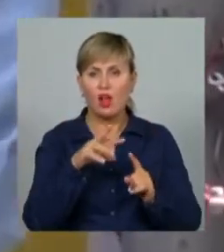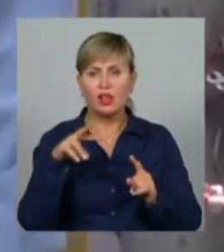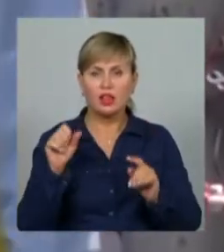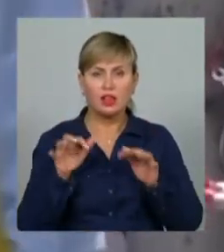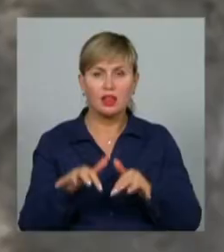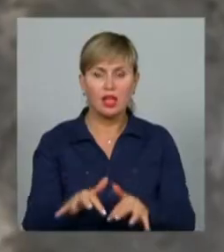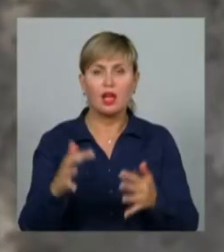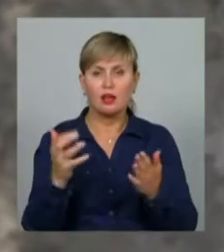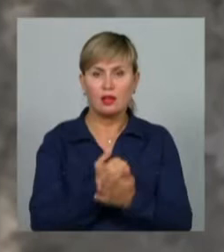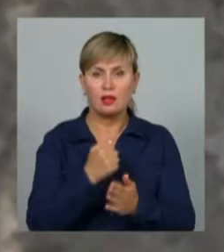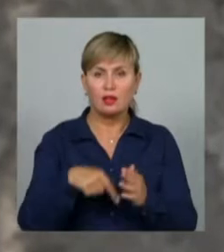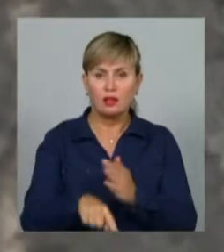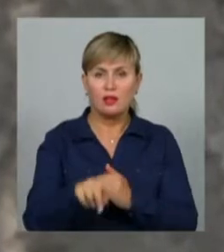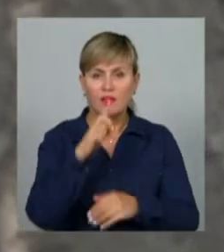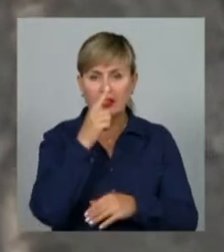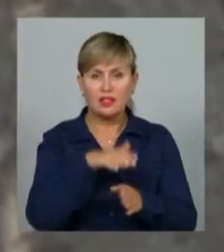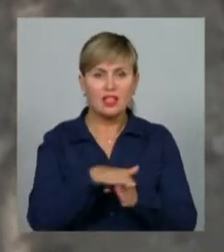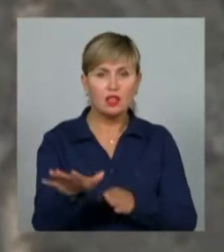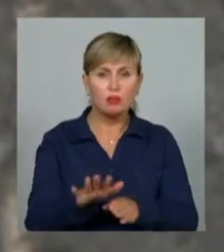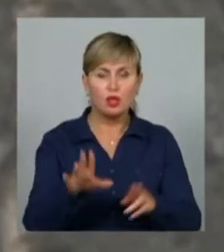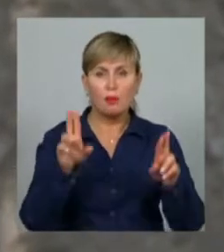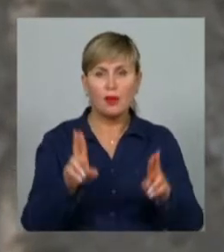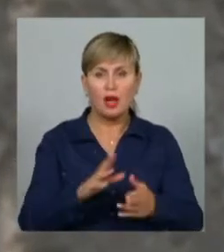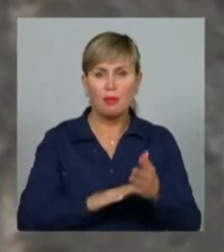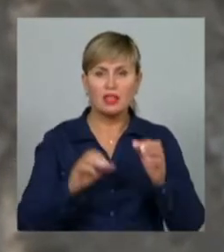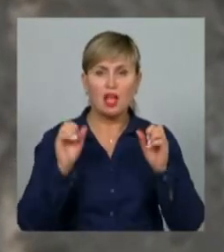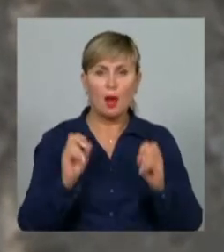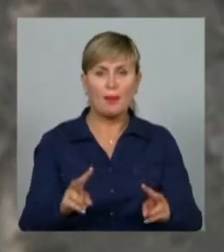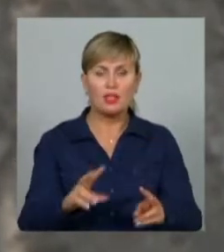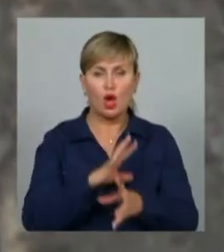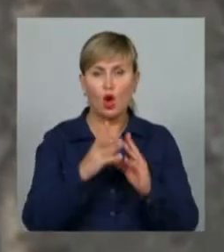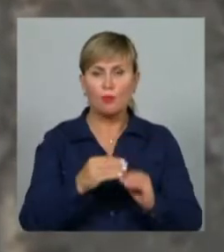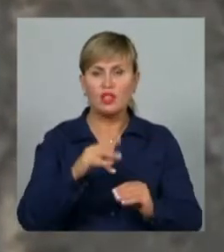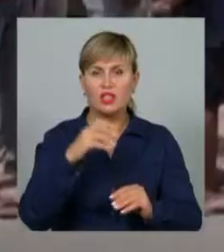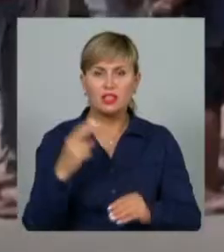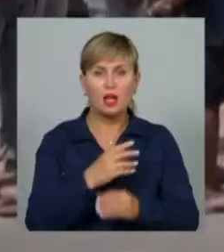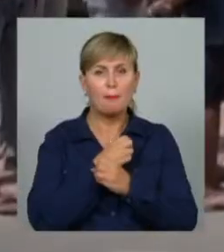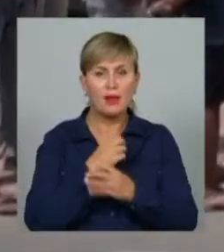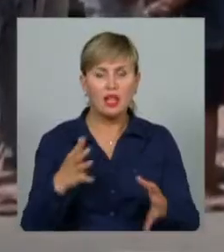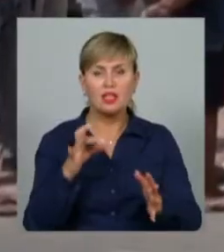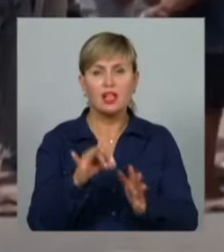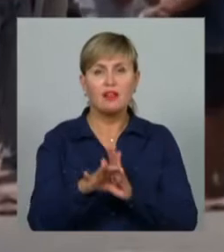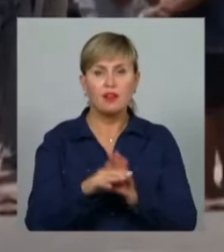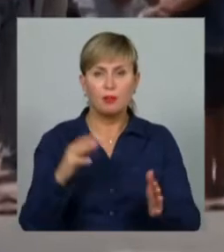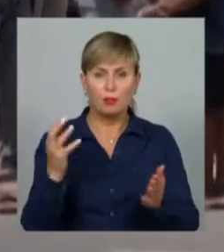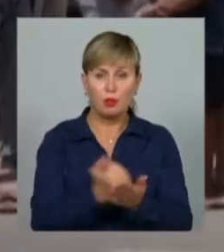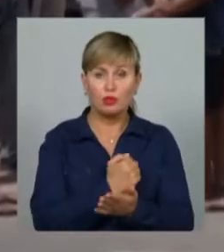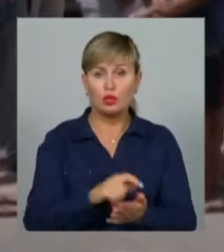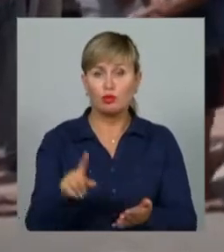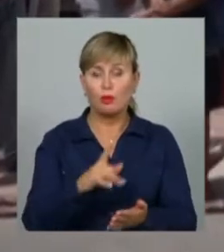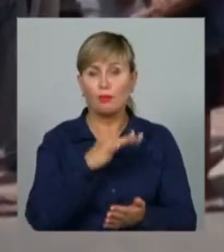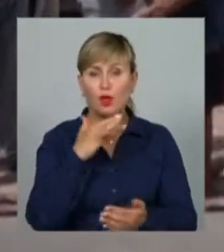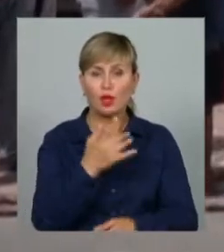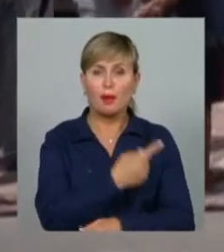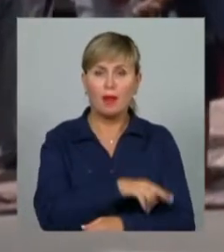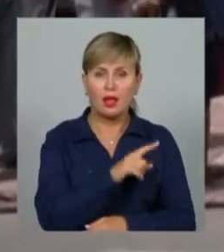стране, усугубившаяся из-за несоблюдения правил безопасности, общенациональных праздников и выборов, привела к тому, что многие